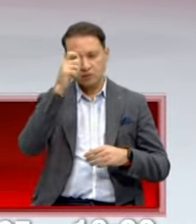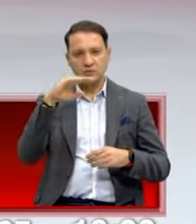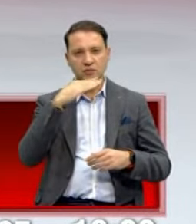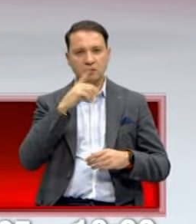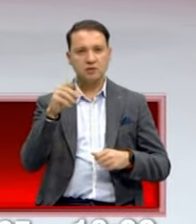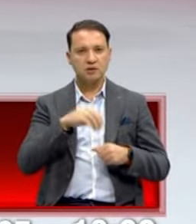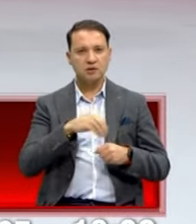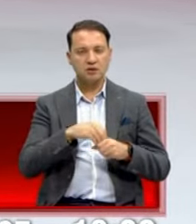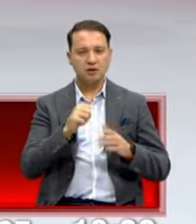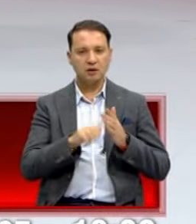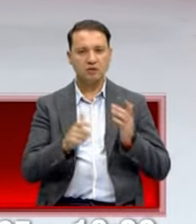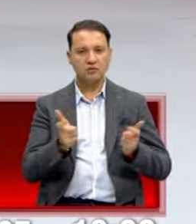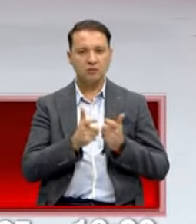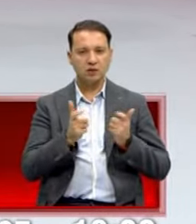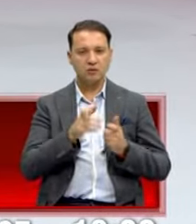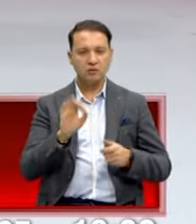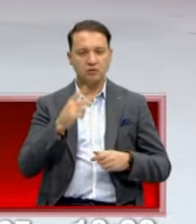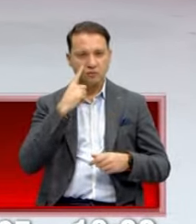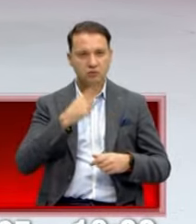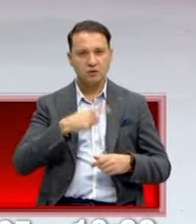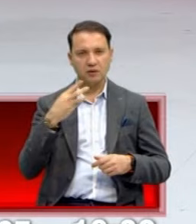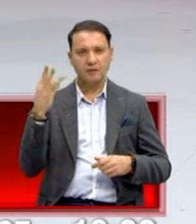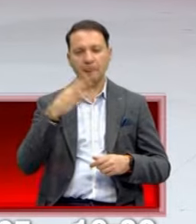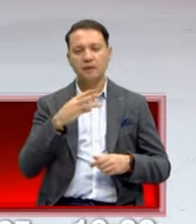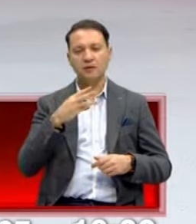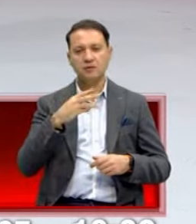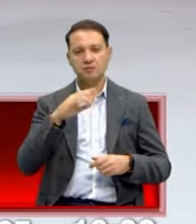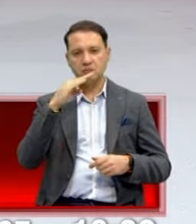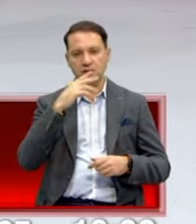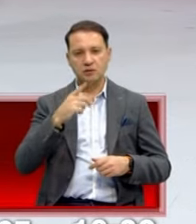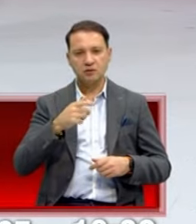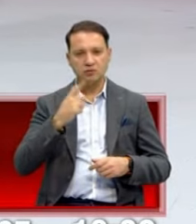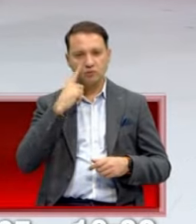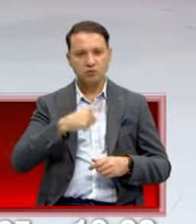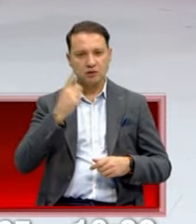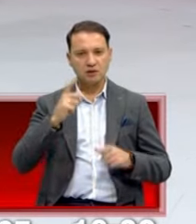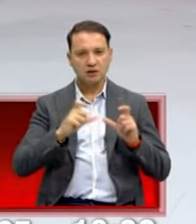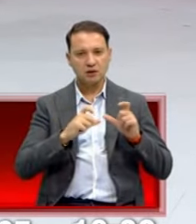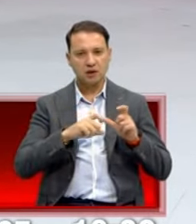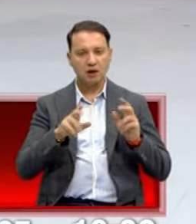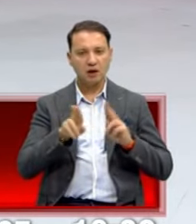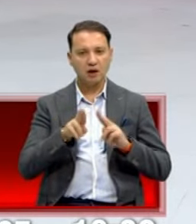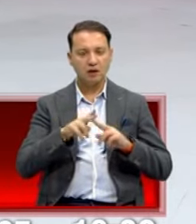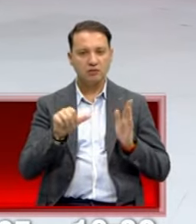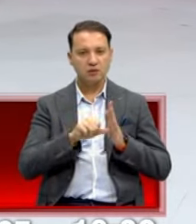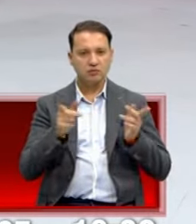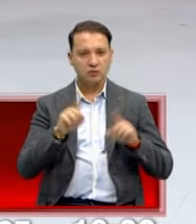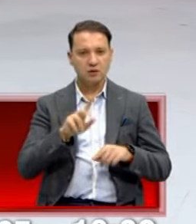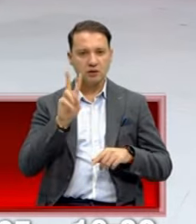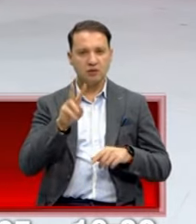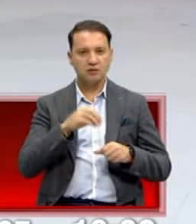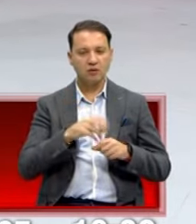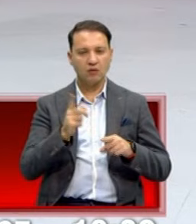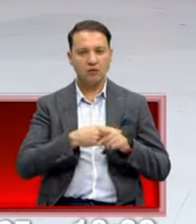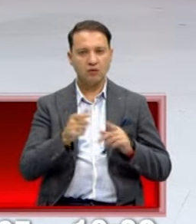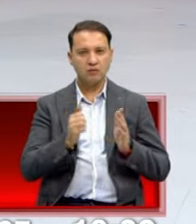Türkiye-Mısır arasındaki tarihi zirvede bugün Cumhurbaşkanı Erdoğan ile Mısır lideri Sisi Kahire'de bir araya geldi. Her ikisi de